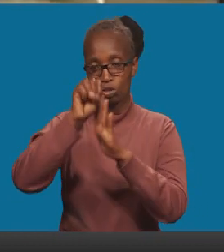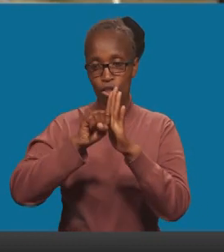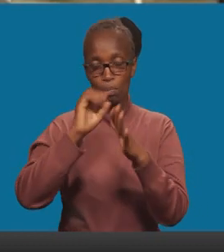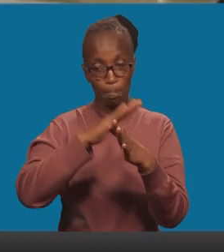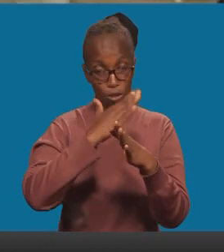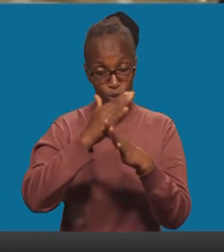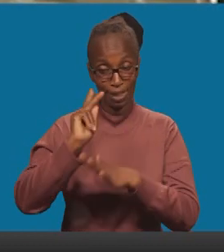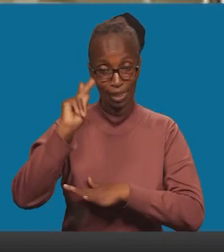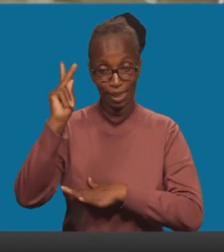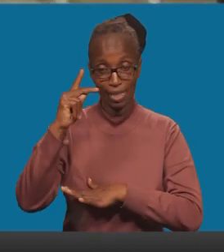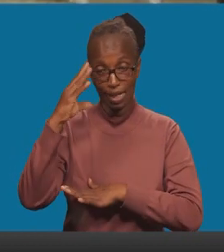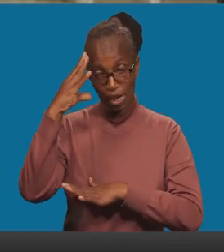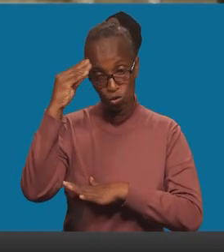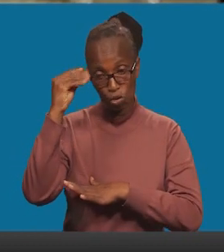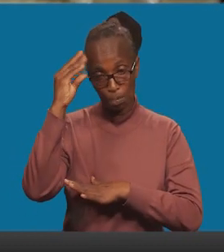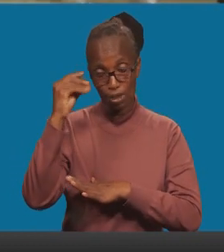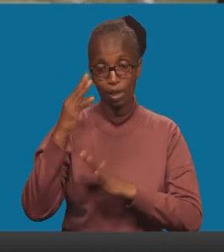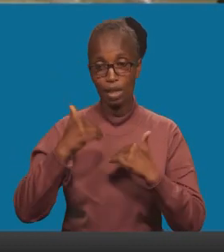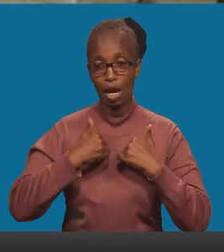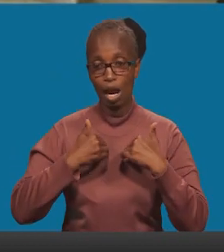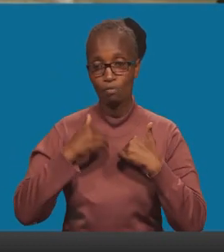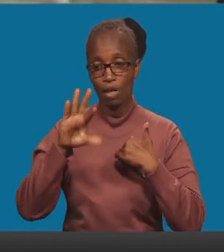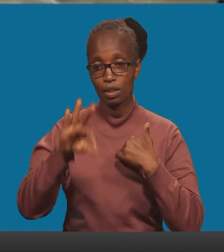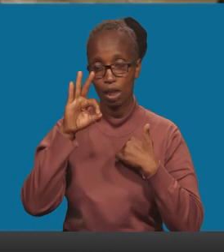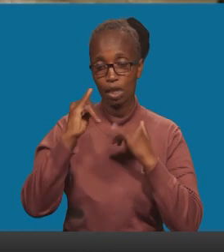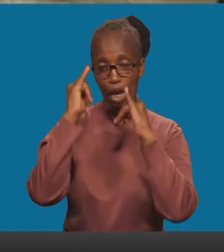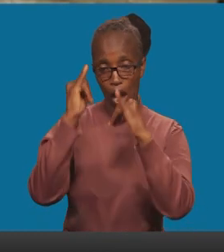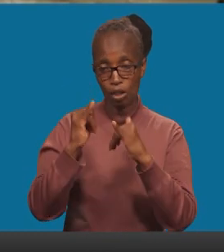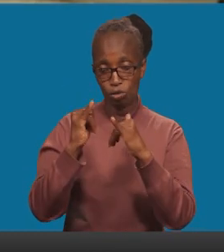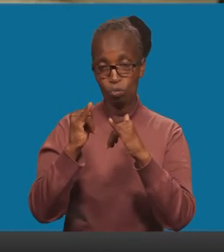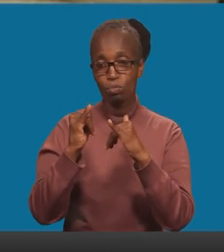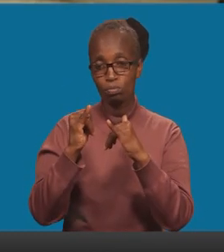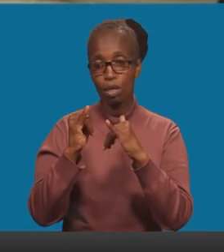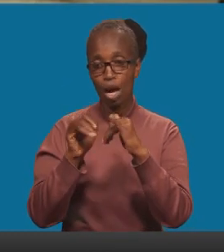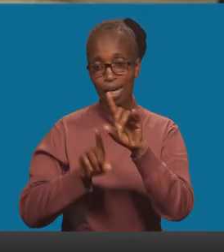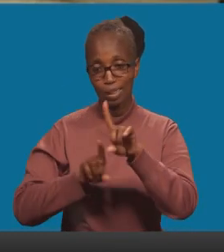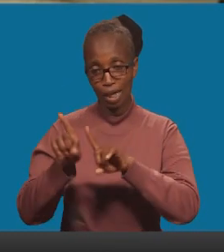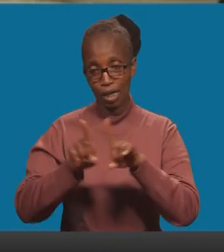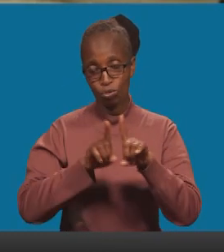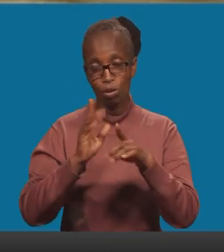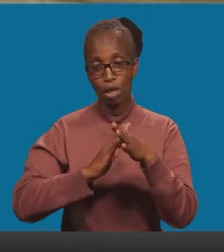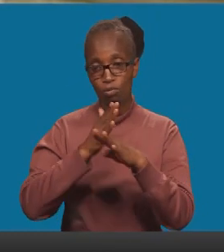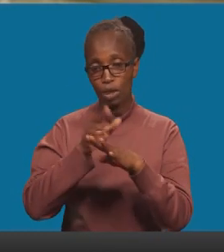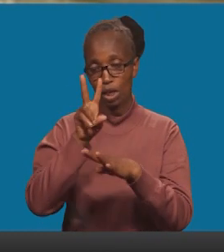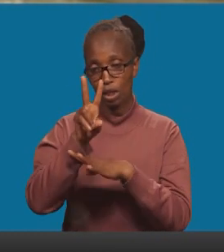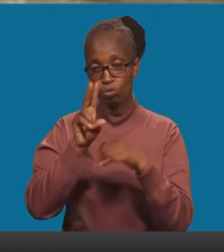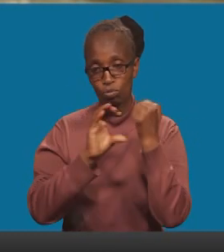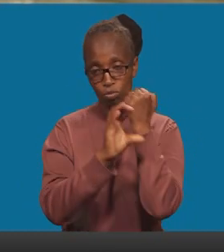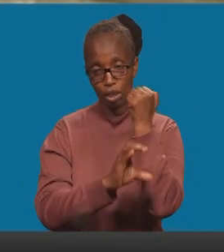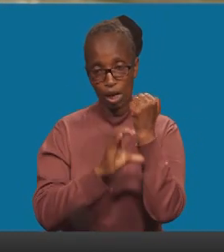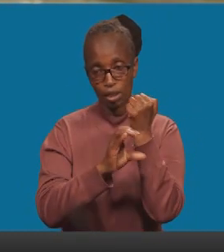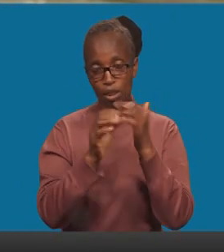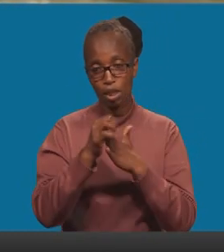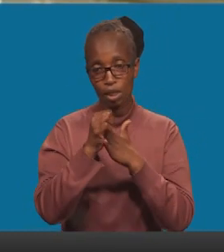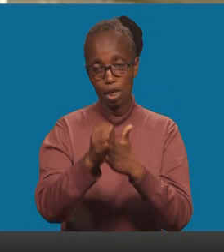Good afternoon. Uhusiano kati ya Kenya na Somalia umechukua mkondo mpya baada ya mkutano wa mawaziri wa ngazi za juu